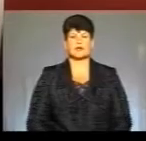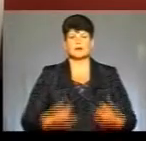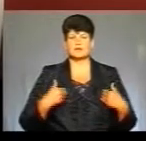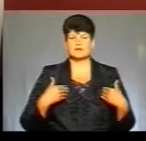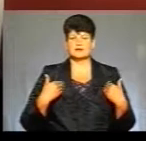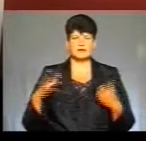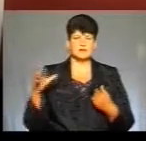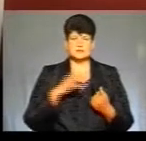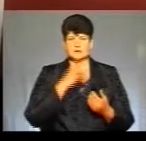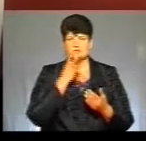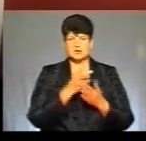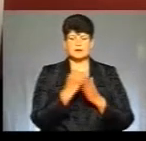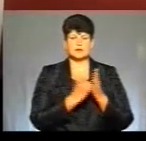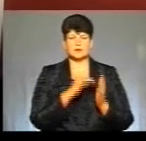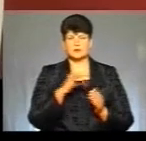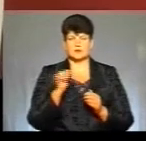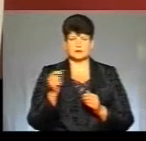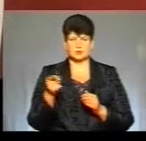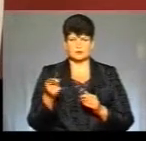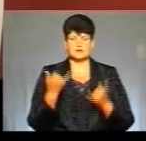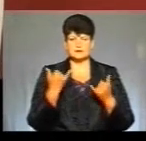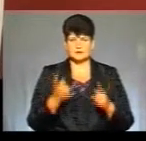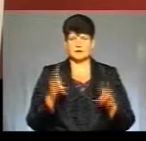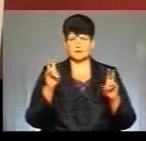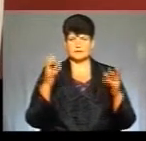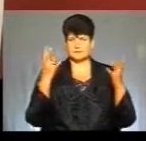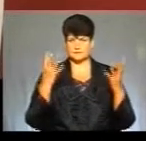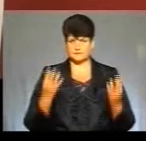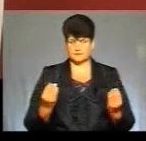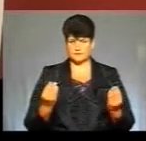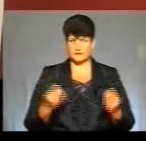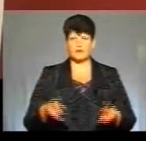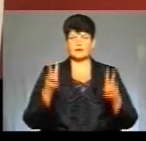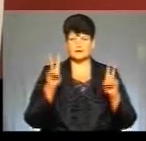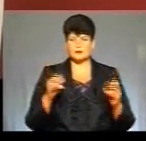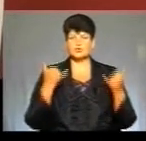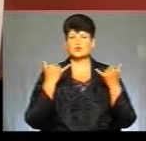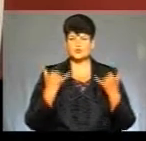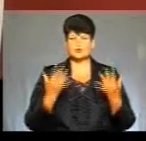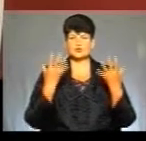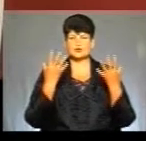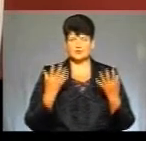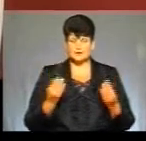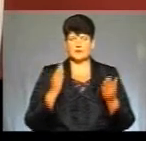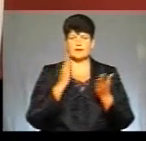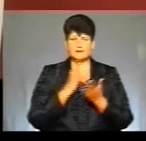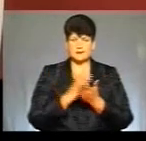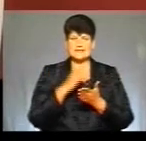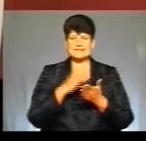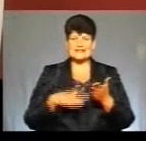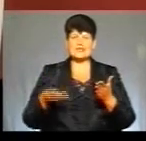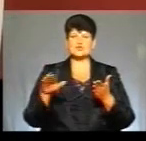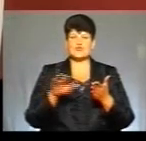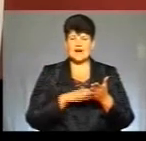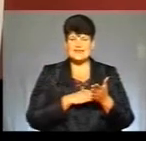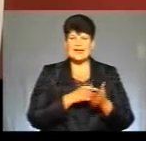Мої вітання усім глядачам телеканалу ЮА Тернопіль. В ефірі програма «Тема дня». І темою сьогоднішнього дня, без сумніву, є скасування